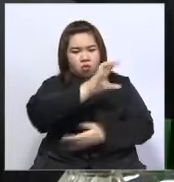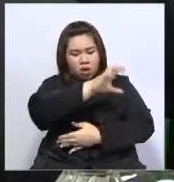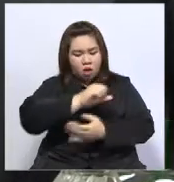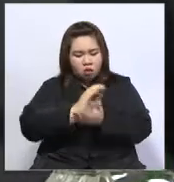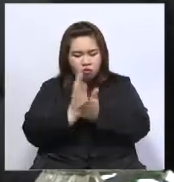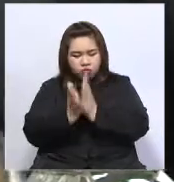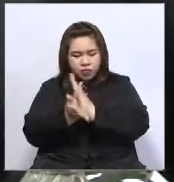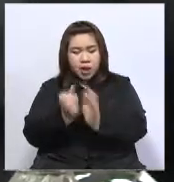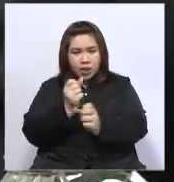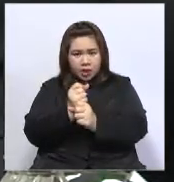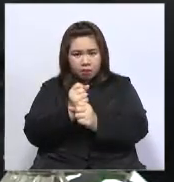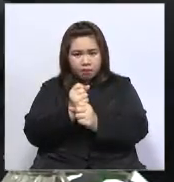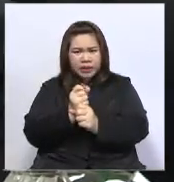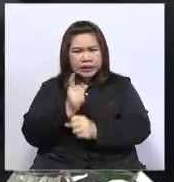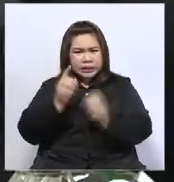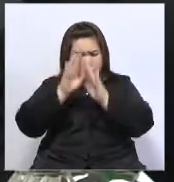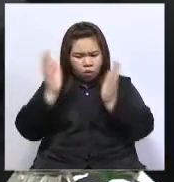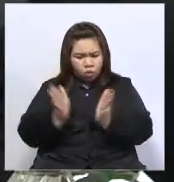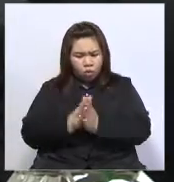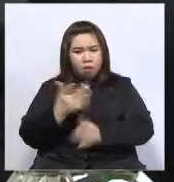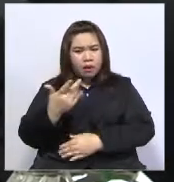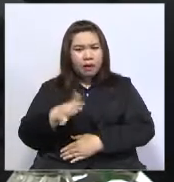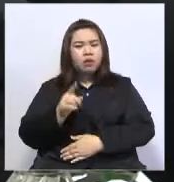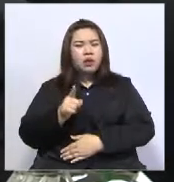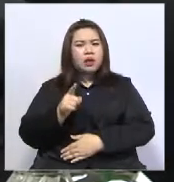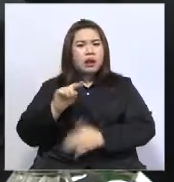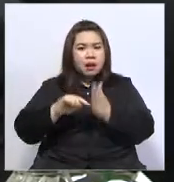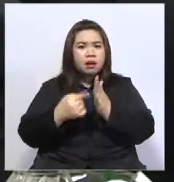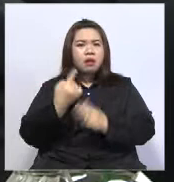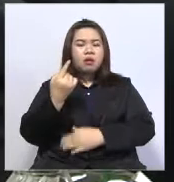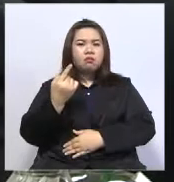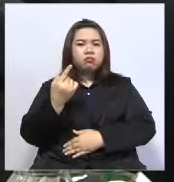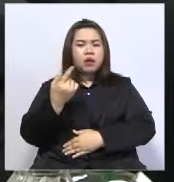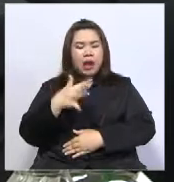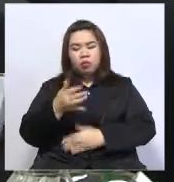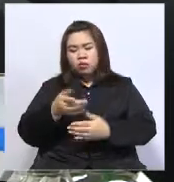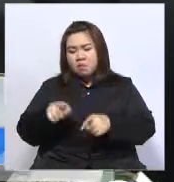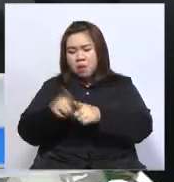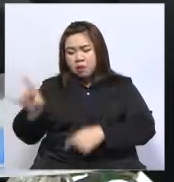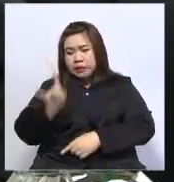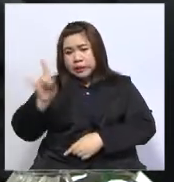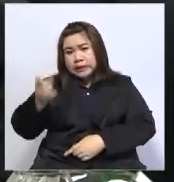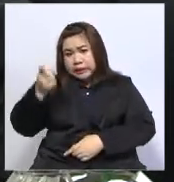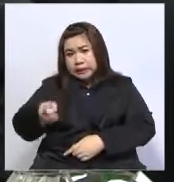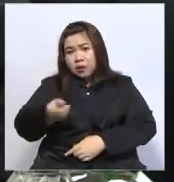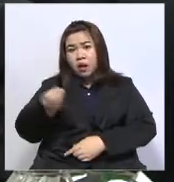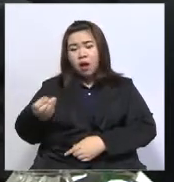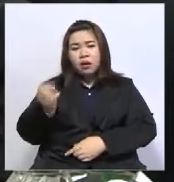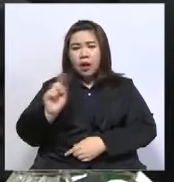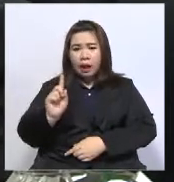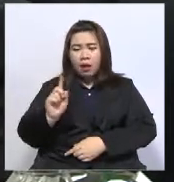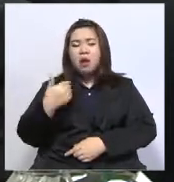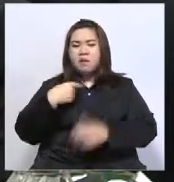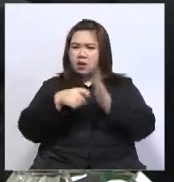ความเชื่อมโยงให้เห็นภาพในองค์รวมว่ากระบวนการตั้งแต่เริ่มต้นจนไปถึงการบริโภคของสัตว์เนี่ยทุกอย่างมันต้องเป็นไปต